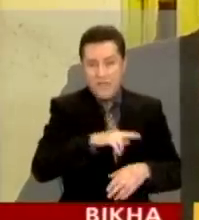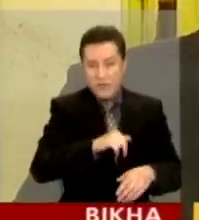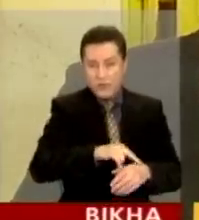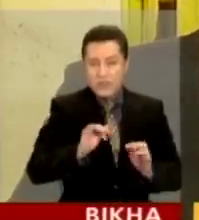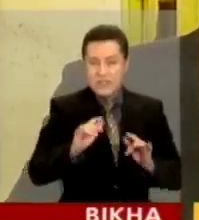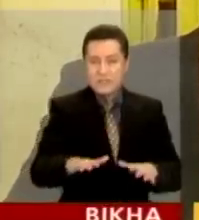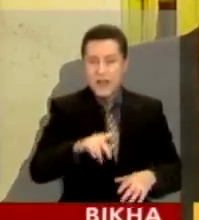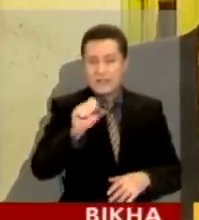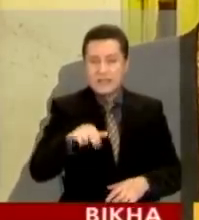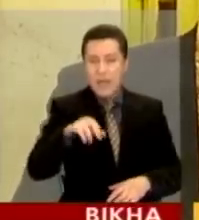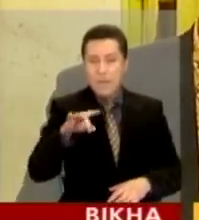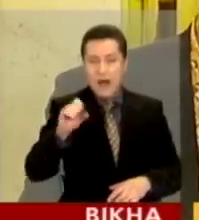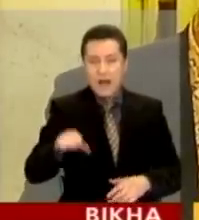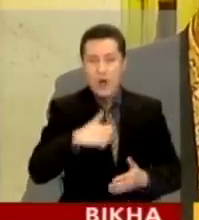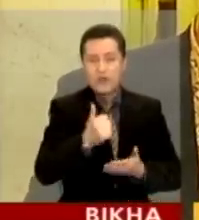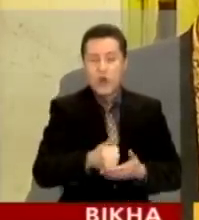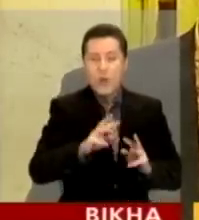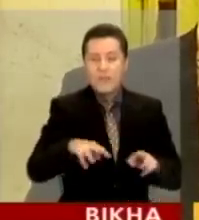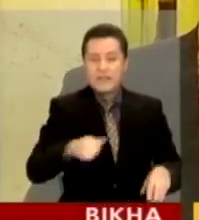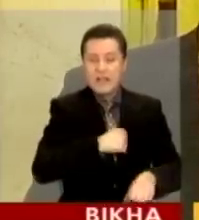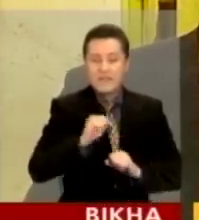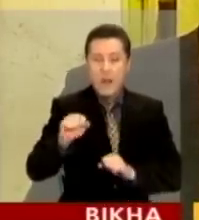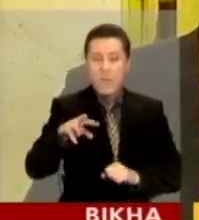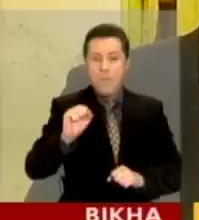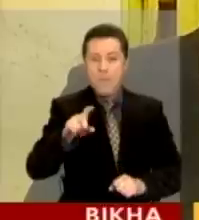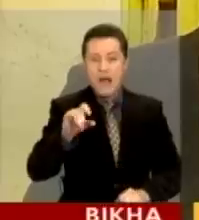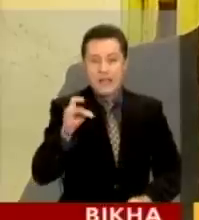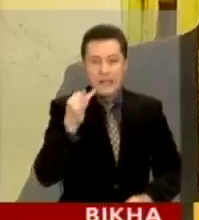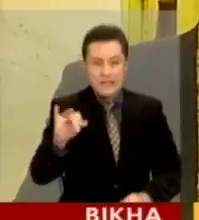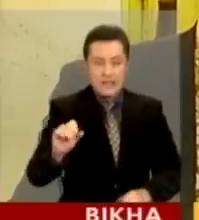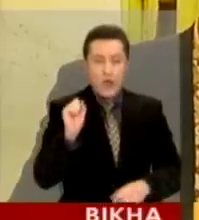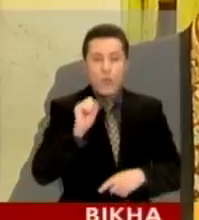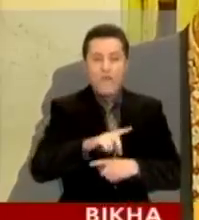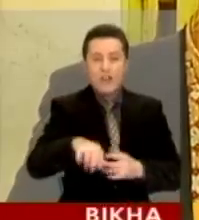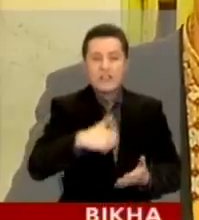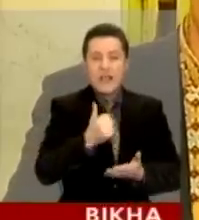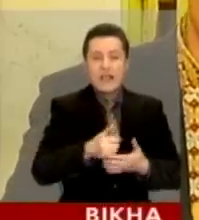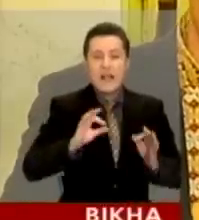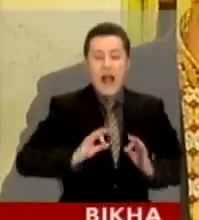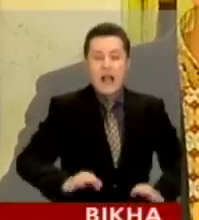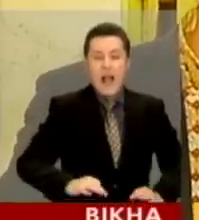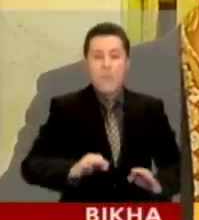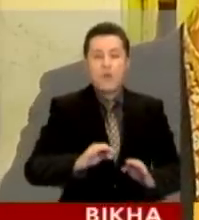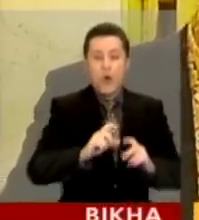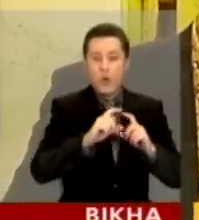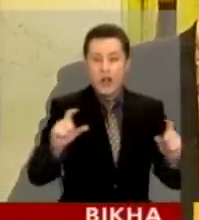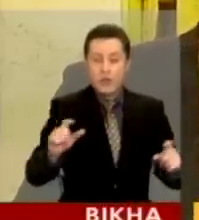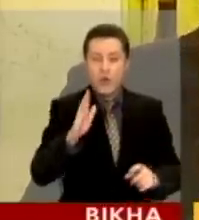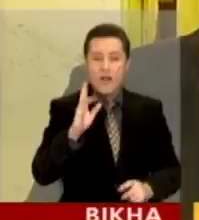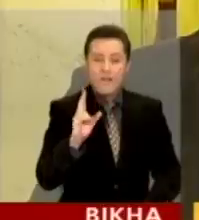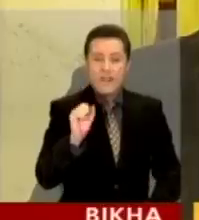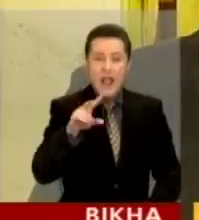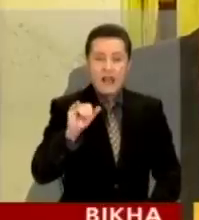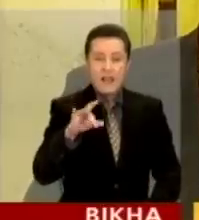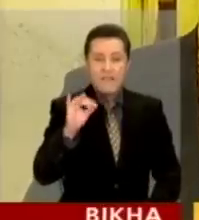очолює Міністерство оборони Олег Махніцький є уповноваженим по генеральній прокуратурі Валентина ливайченко по